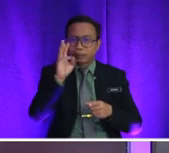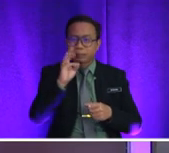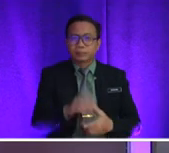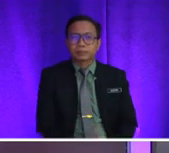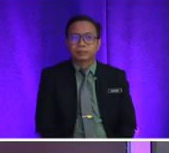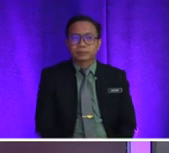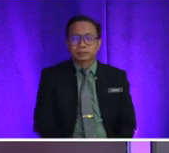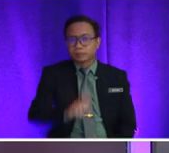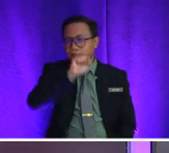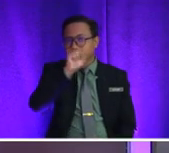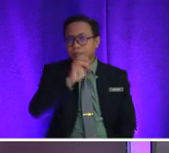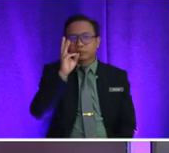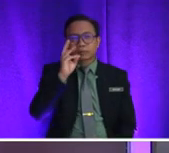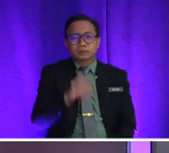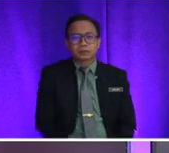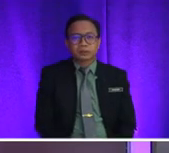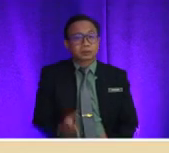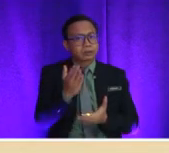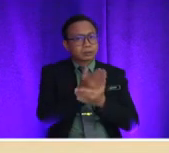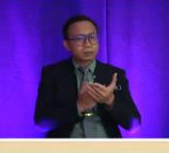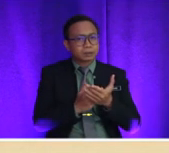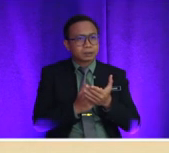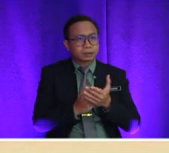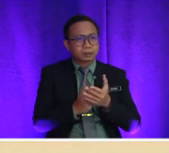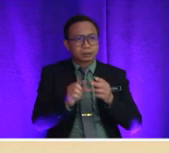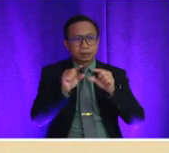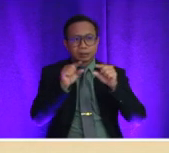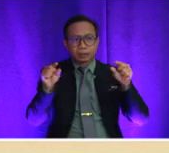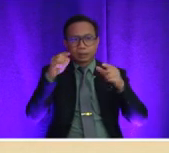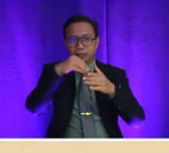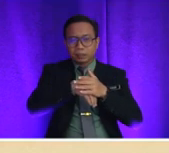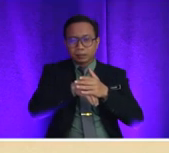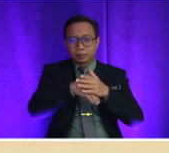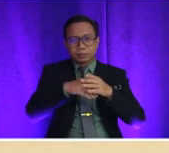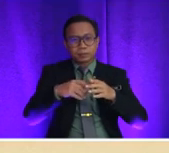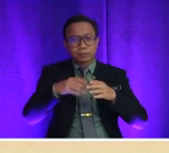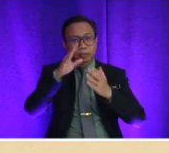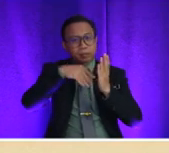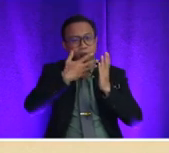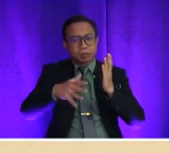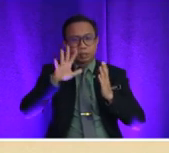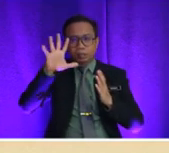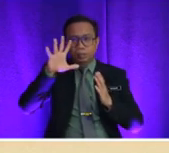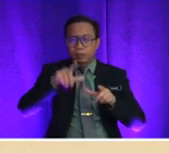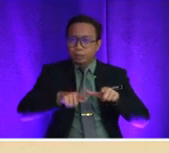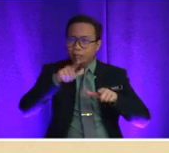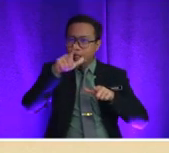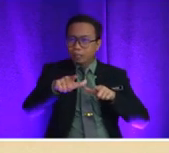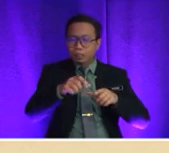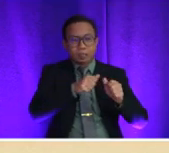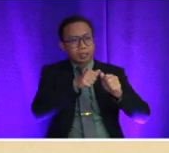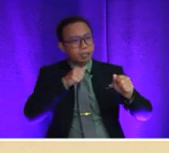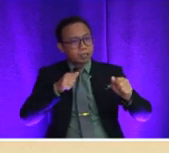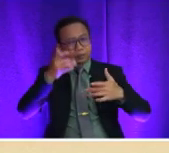seorang keenam adalah sebagian dari pernyataan yang dalam jadwal 5 Berkaitan dengan langkah pencegahan penyakit